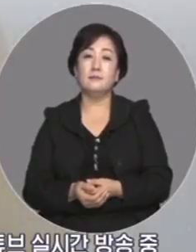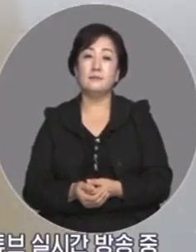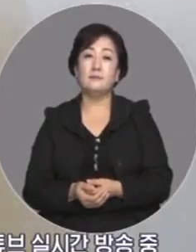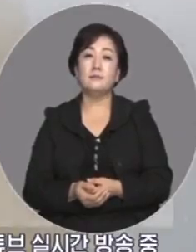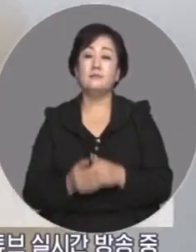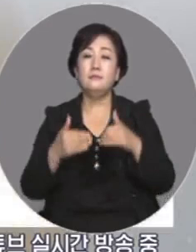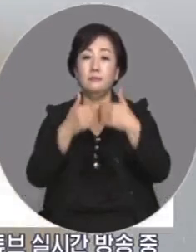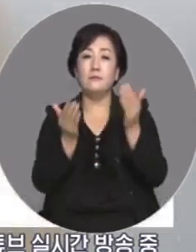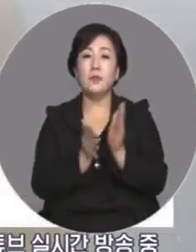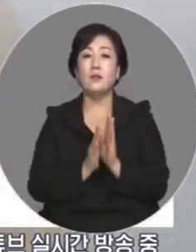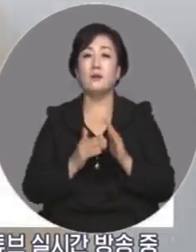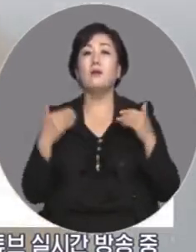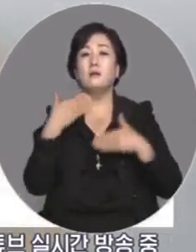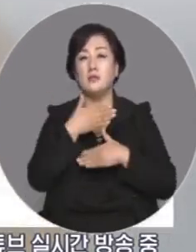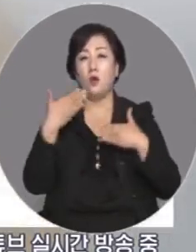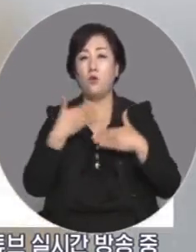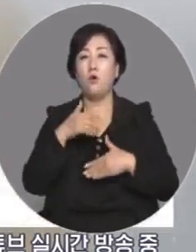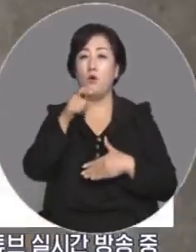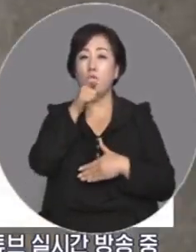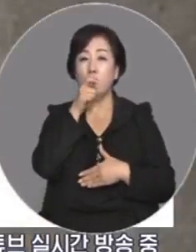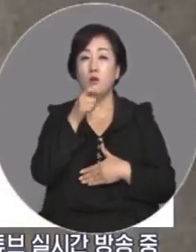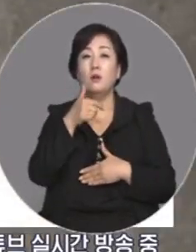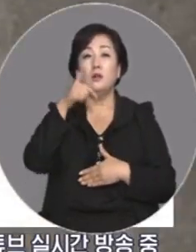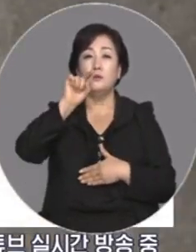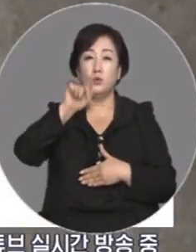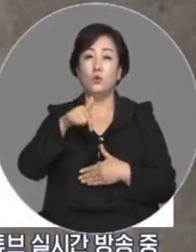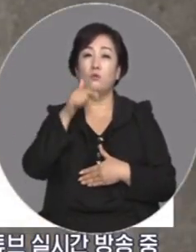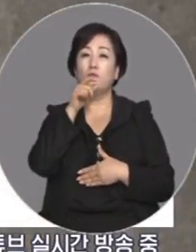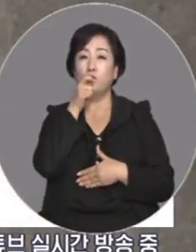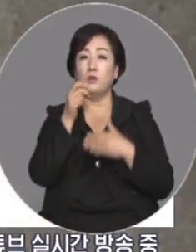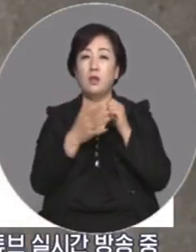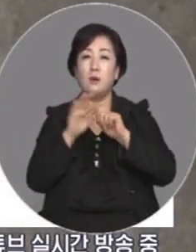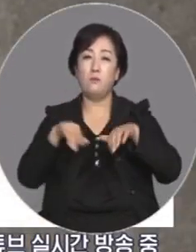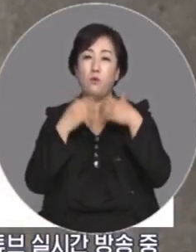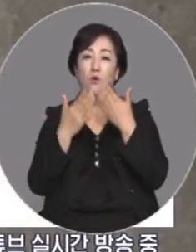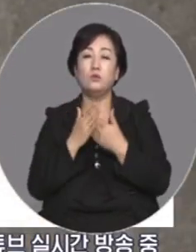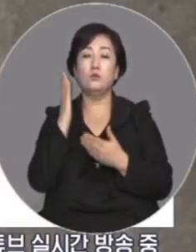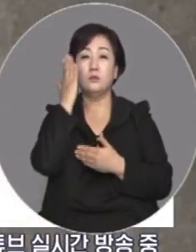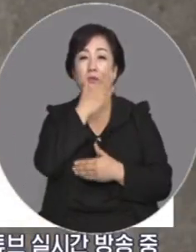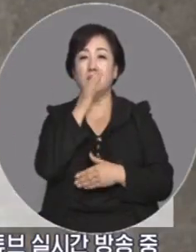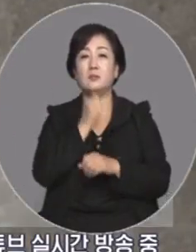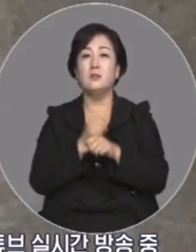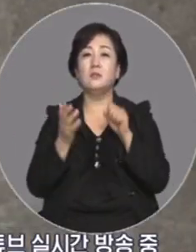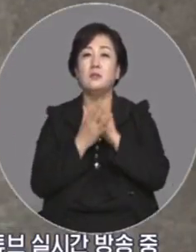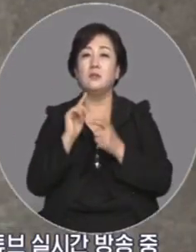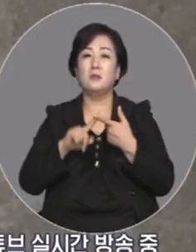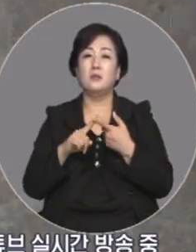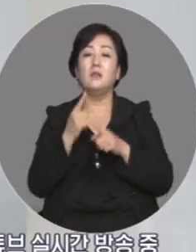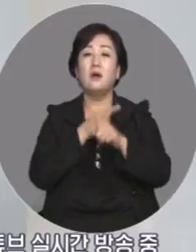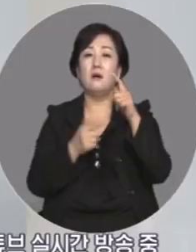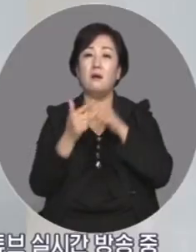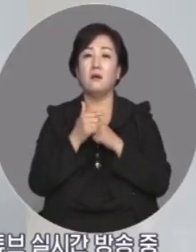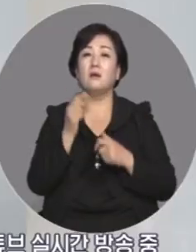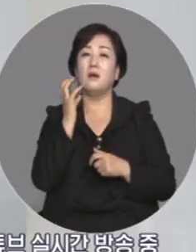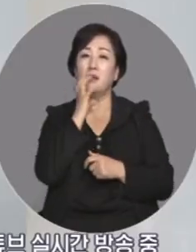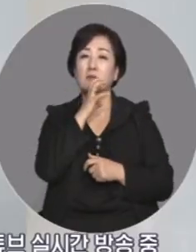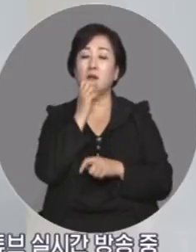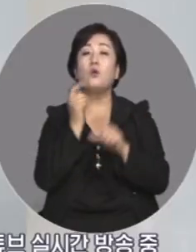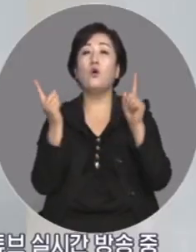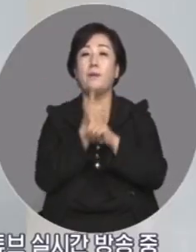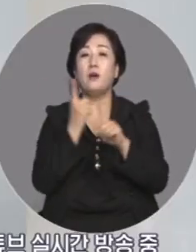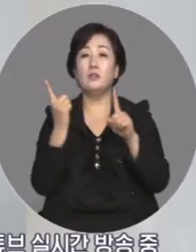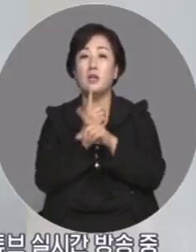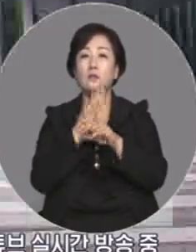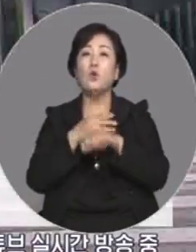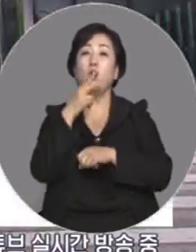샤워기와 세면대에서 녹물이 쏟아져 나옵니다. 하얀색이던 샤워기 필터기는 불과 이틀 만에 황갈색으로 변했습니다.